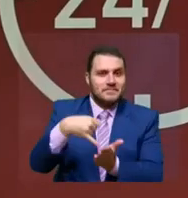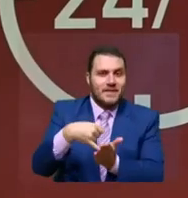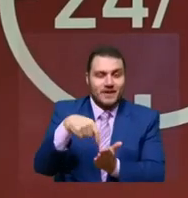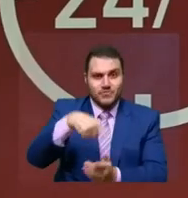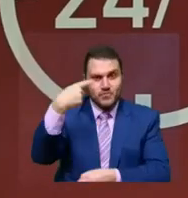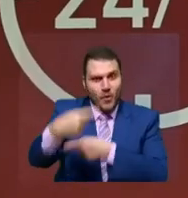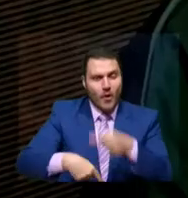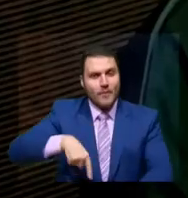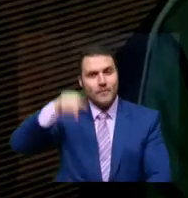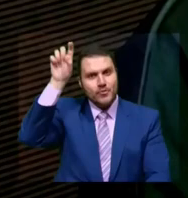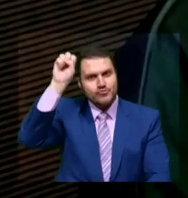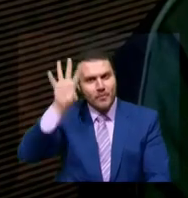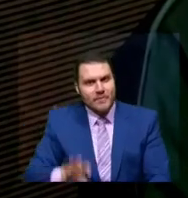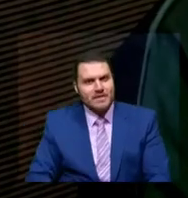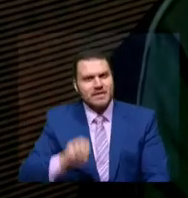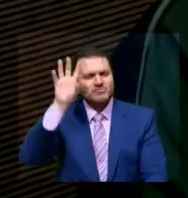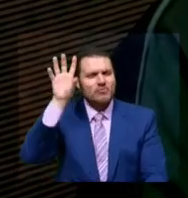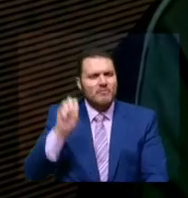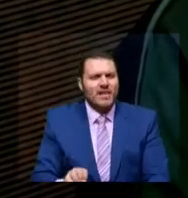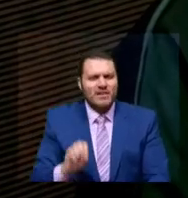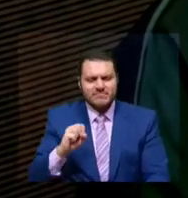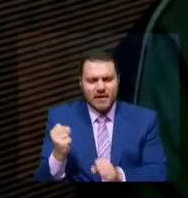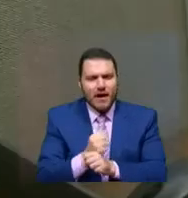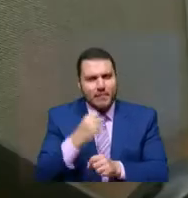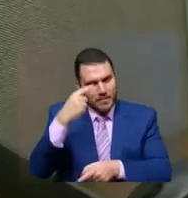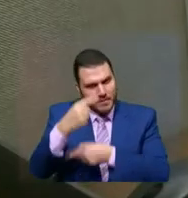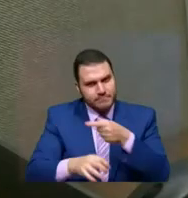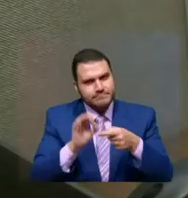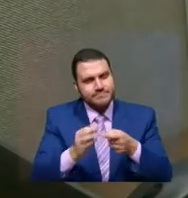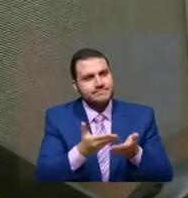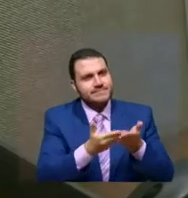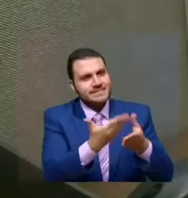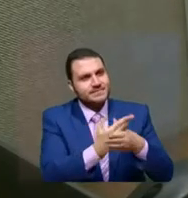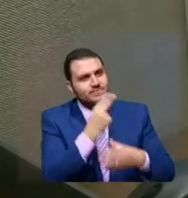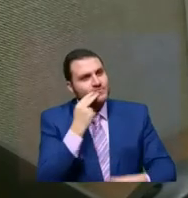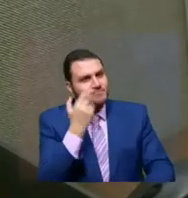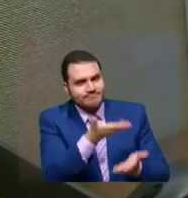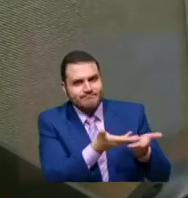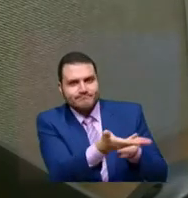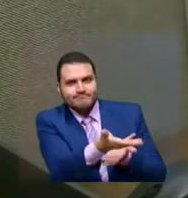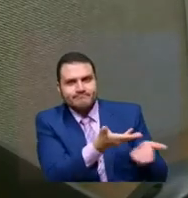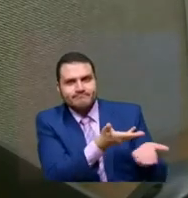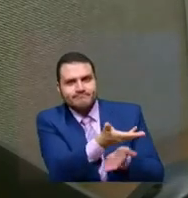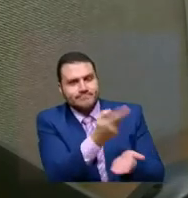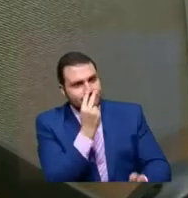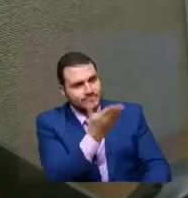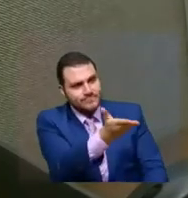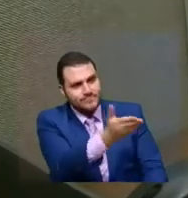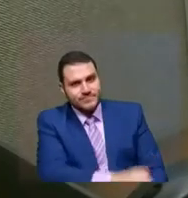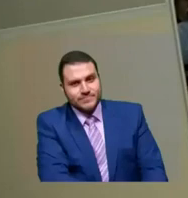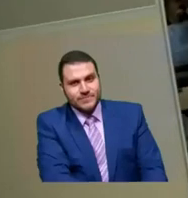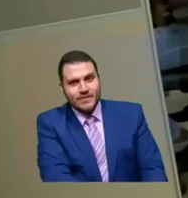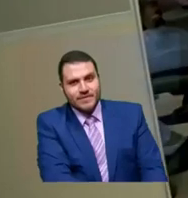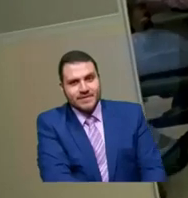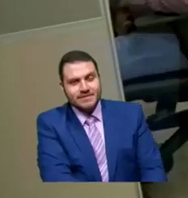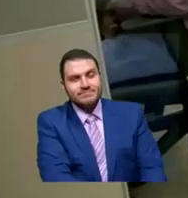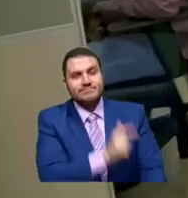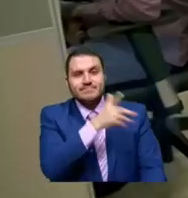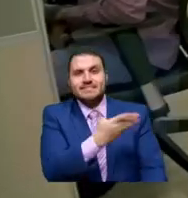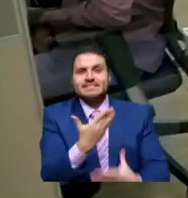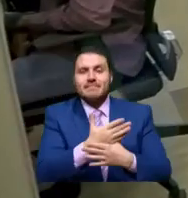الليل بالنهار تلبية لكل ما يحتاج إليه مواطنو ومقيمو دولة قطر لضمان